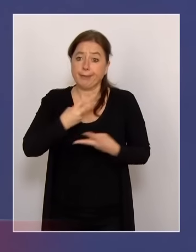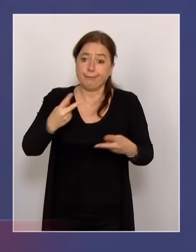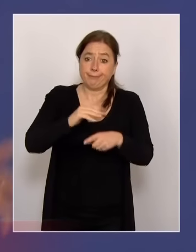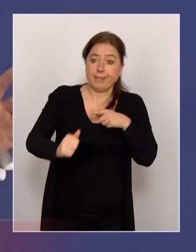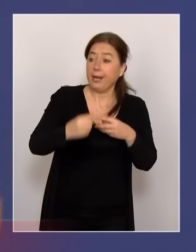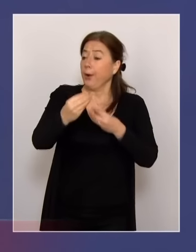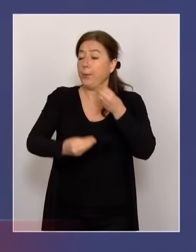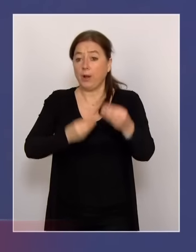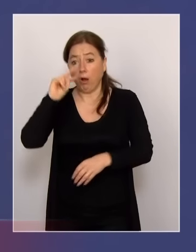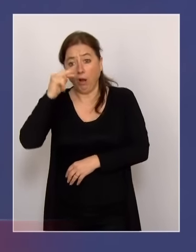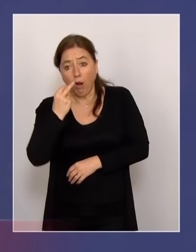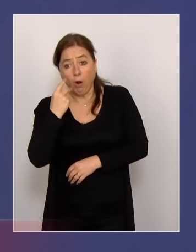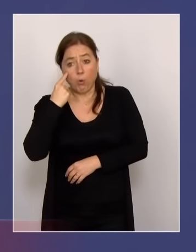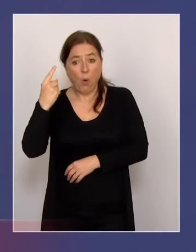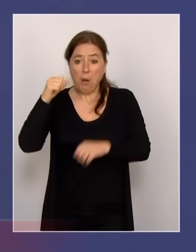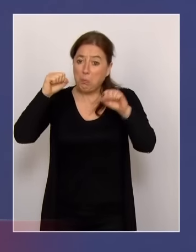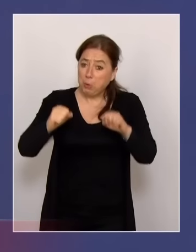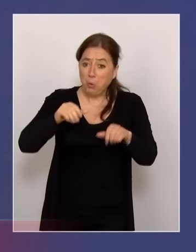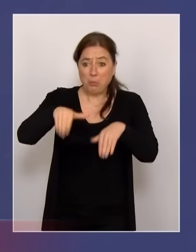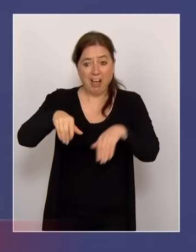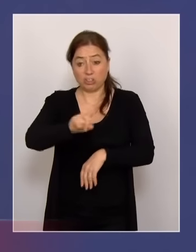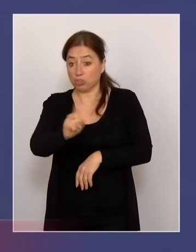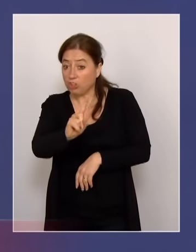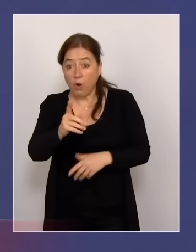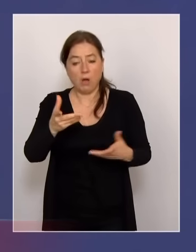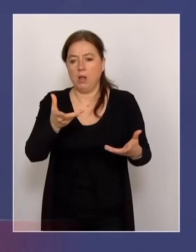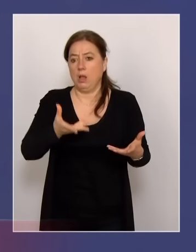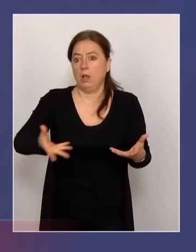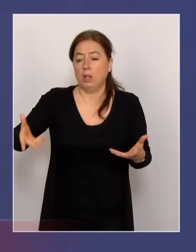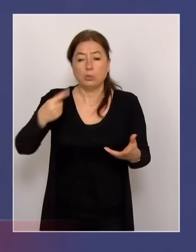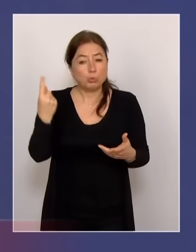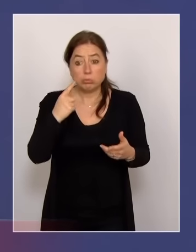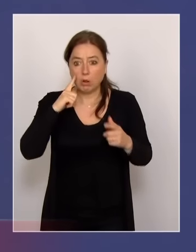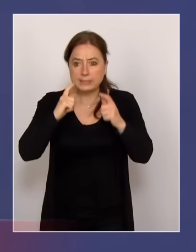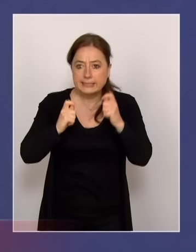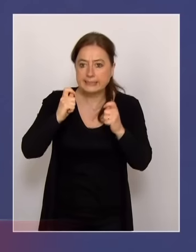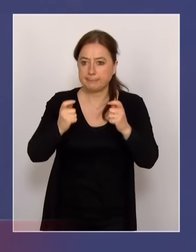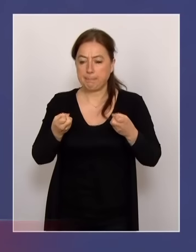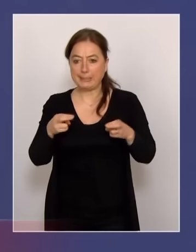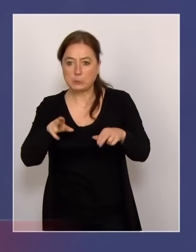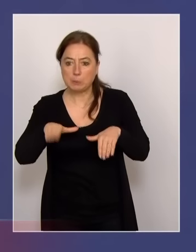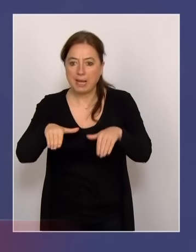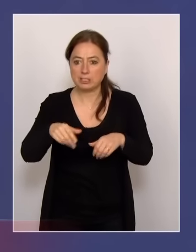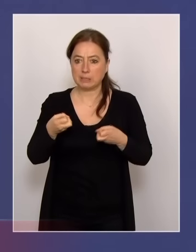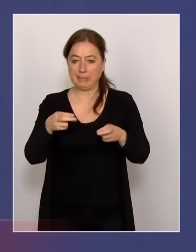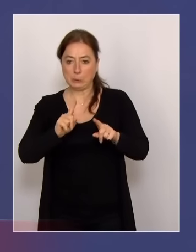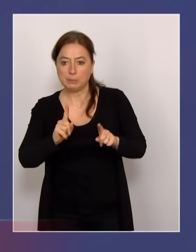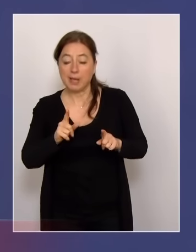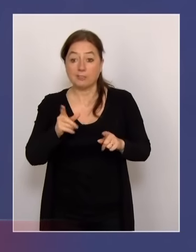et je crois qu'il y reviendra lui-même dans ses conférences et nous sommes pris à des doutes aussi parce que notre démocratie est bousculée